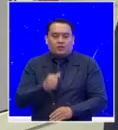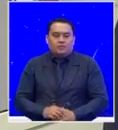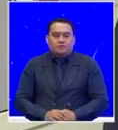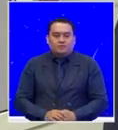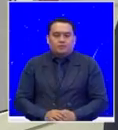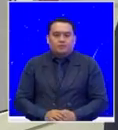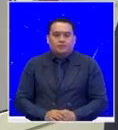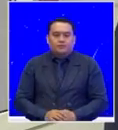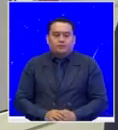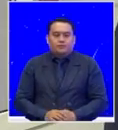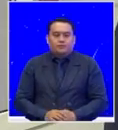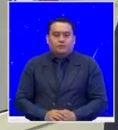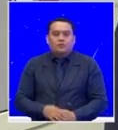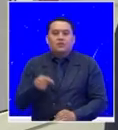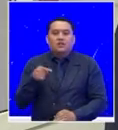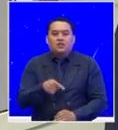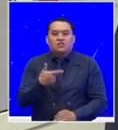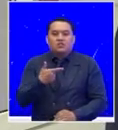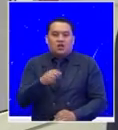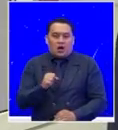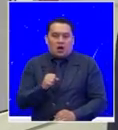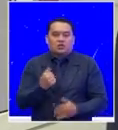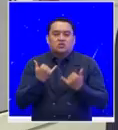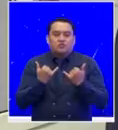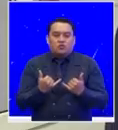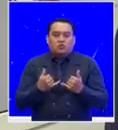сахара. Около 1 000 гектар на сегодня посеяно, но